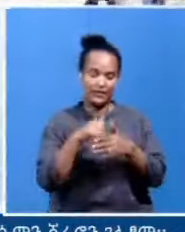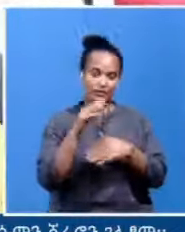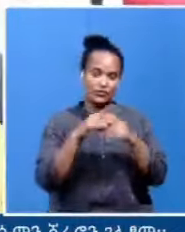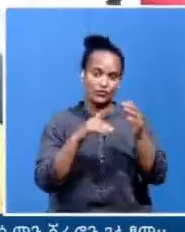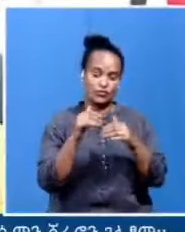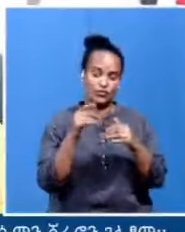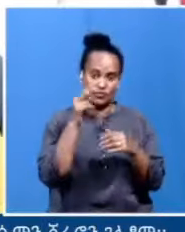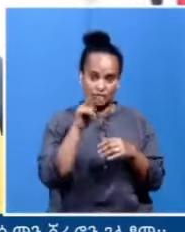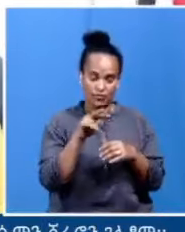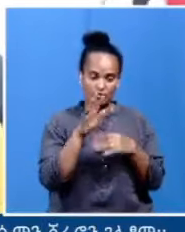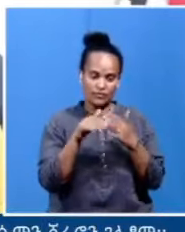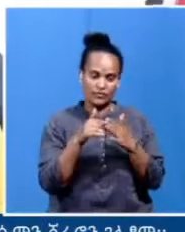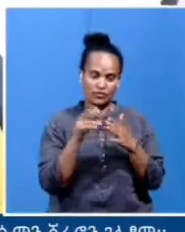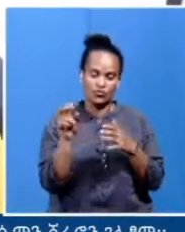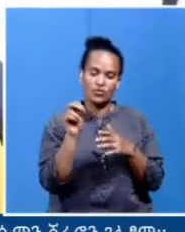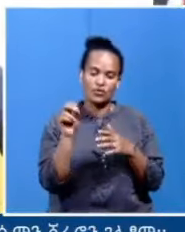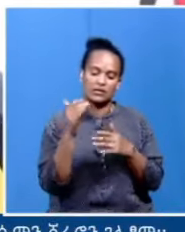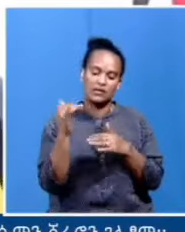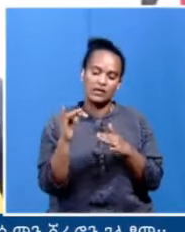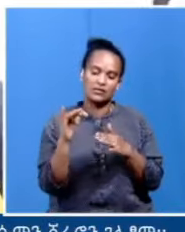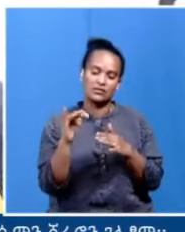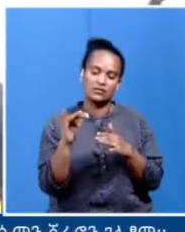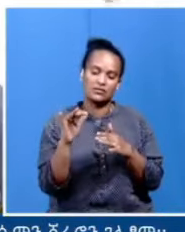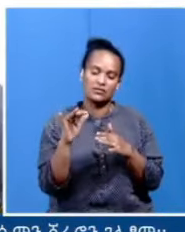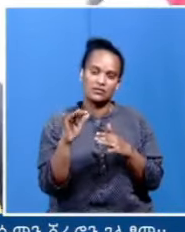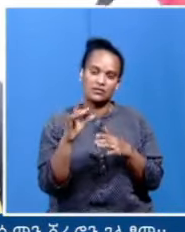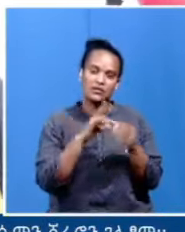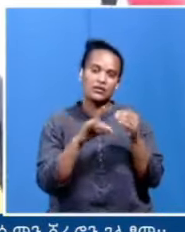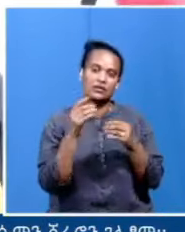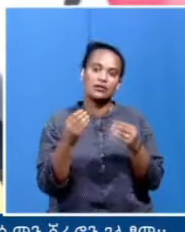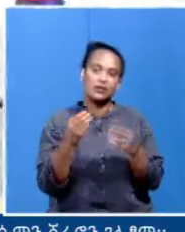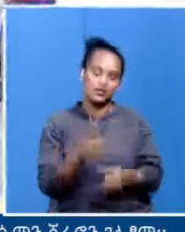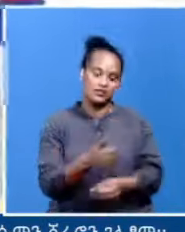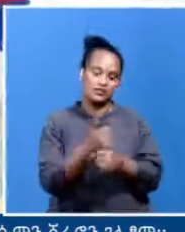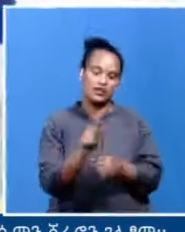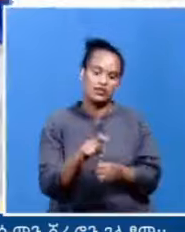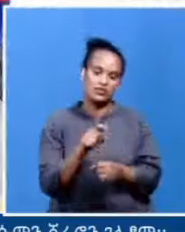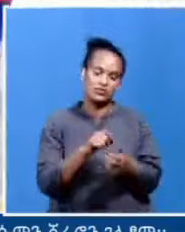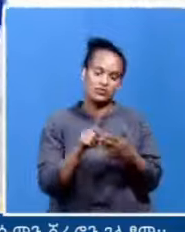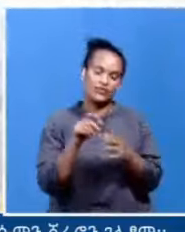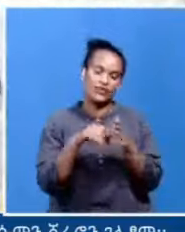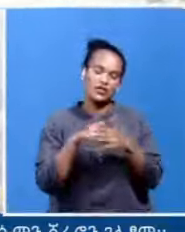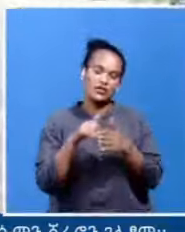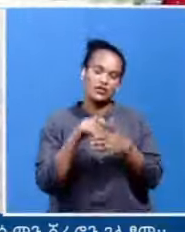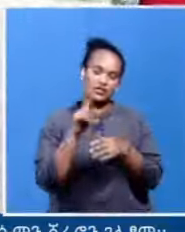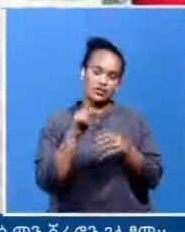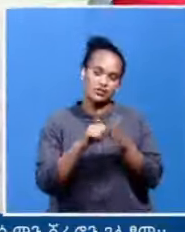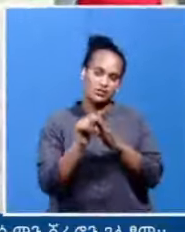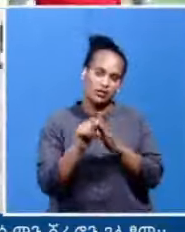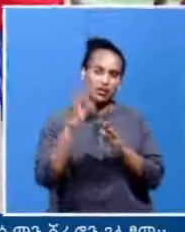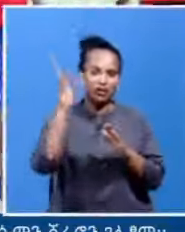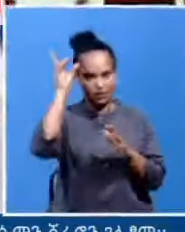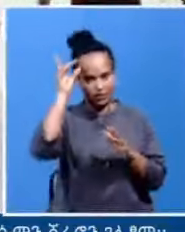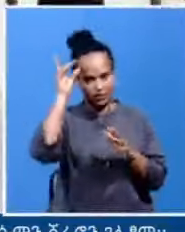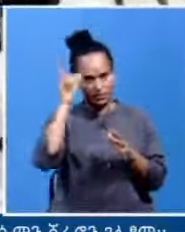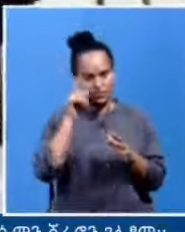ክረአ ከሎ ግን ያው ቶም ወረዳት ዝኣኽለን ክስጉማ ከለዋ ክልል ከዓ እንታይ ክገብር ከለኹ ሕግዝ ኣለዎ። ፀሓፊ ፌደሬሽን ኩዕሶ ኢድ ትግራይ ኪሮስ ሓዱሽ